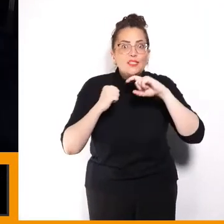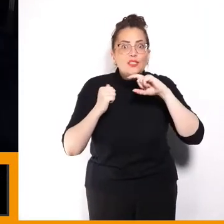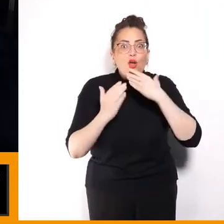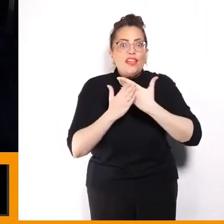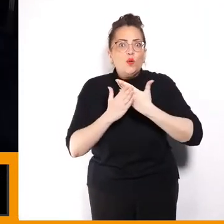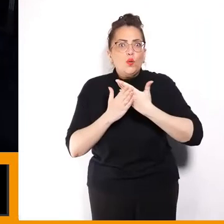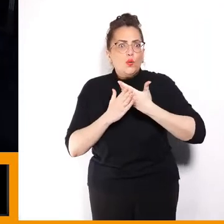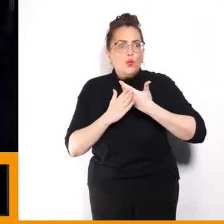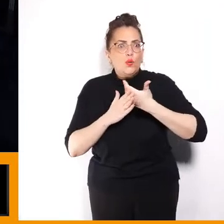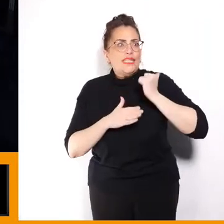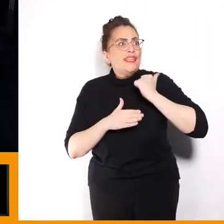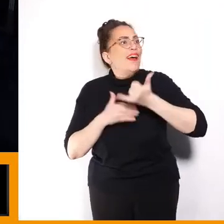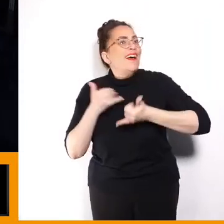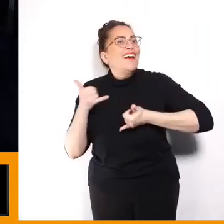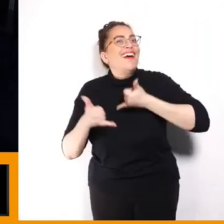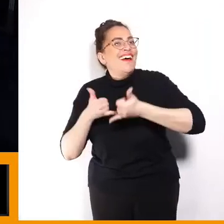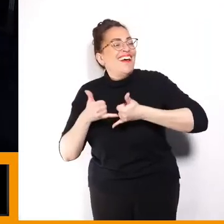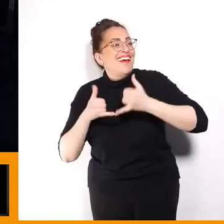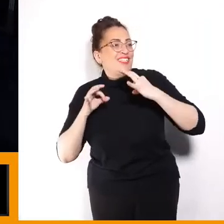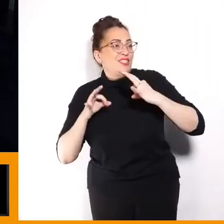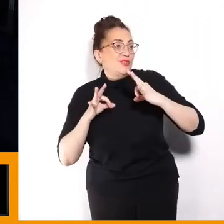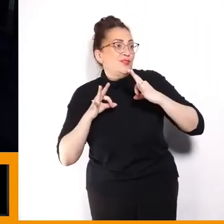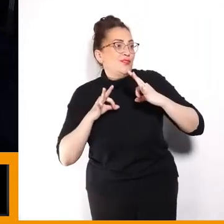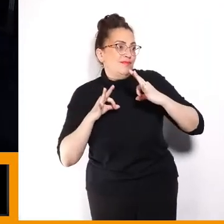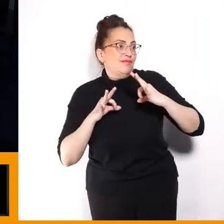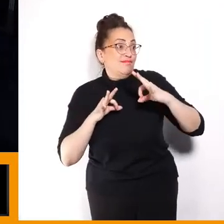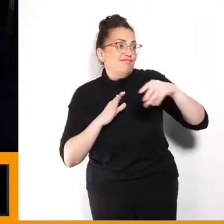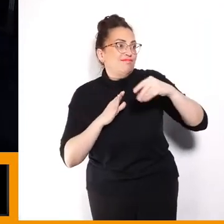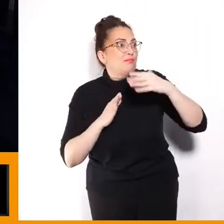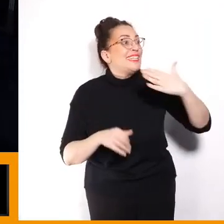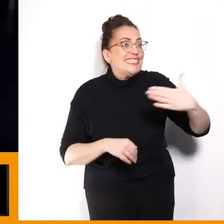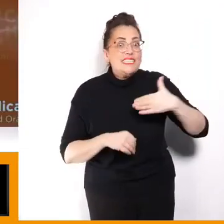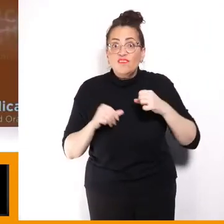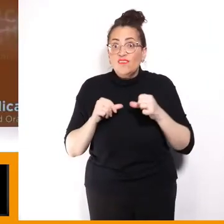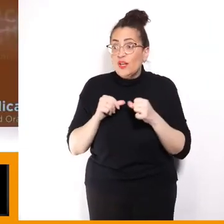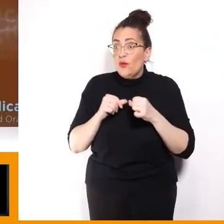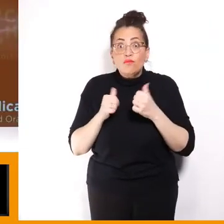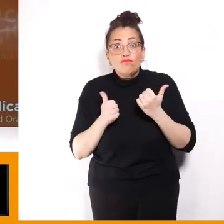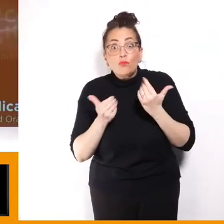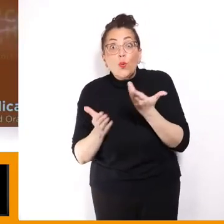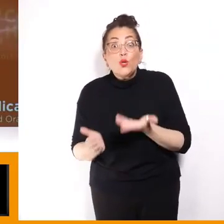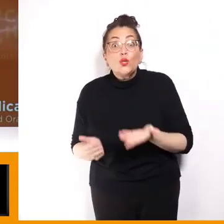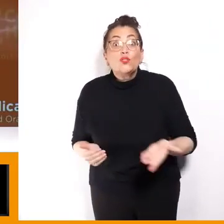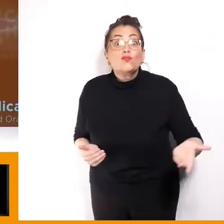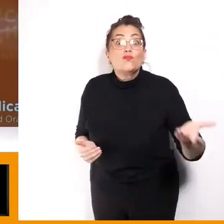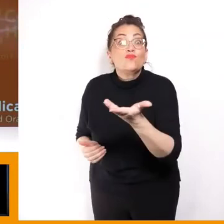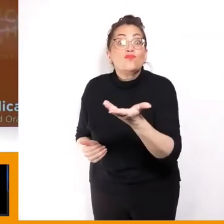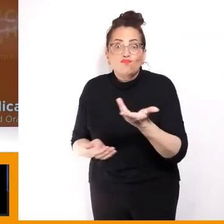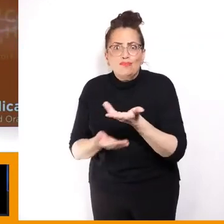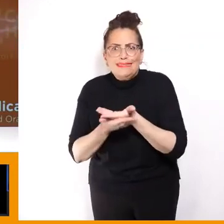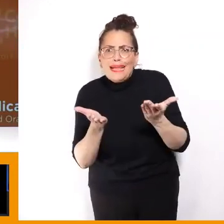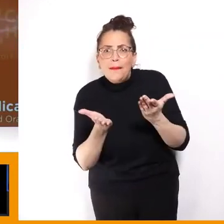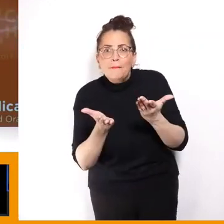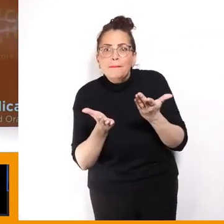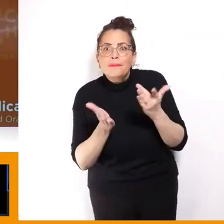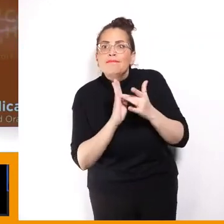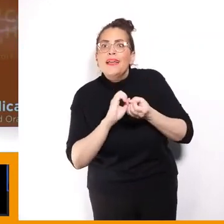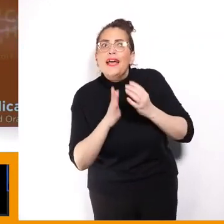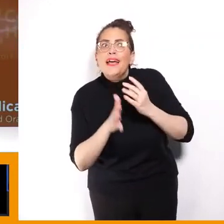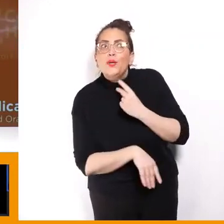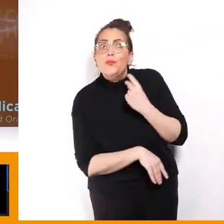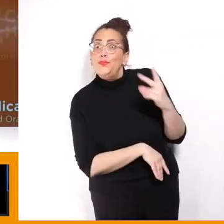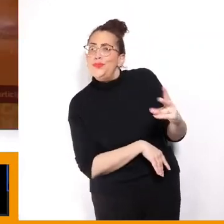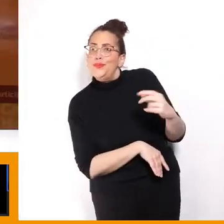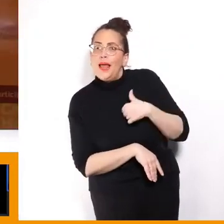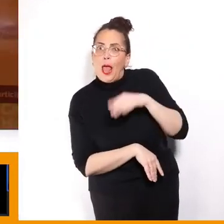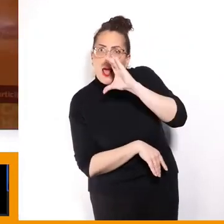avec Valérie Pécresse. Je vous propose à tous et à toutes d'aller voir sur votre site. J'imagine qu'il y a